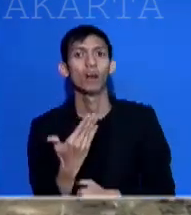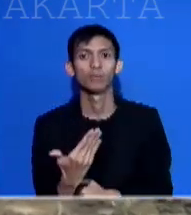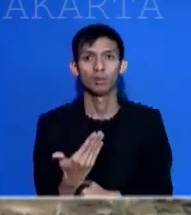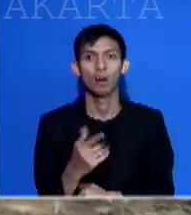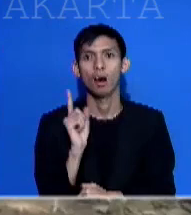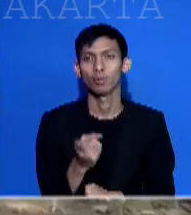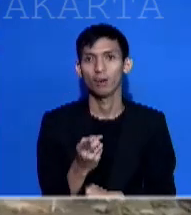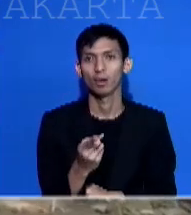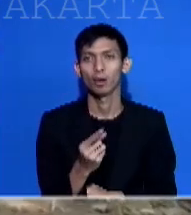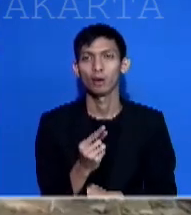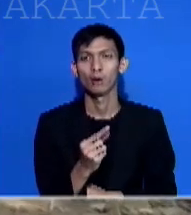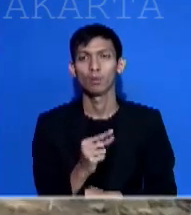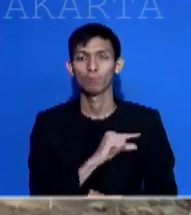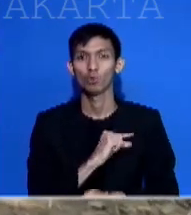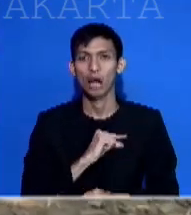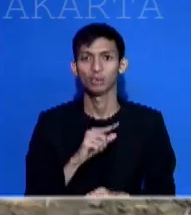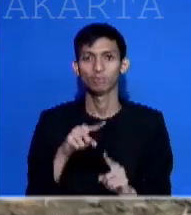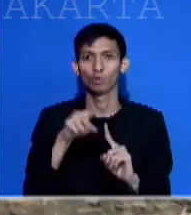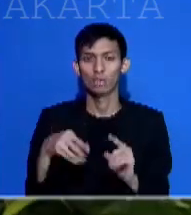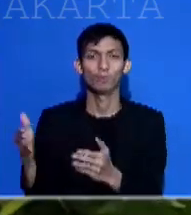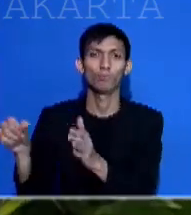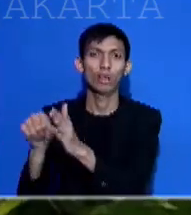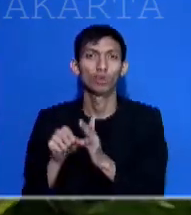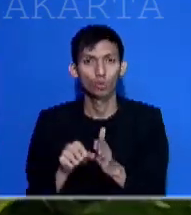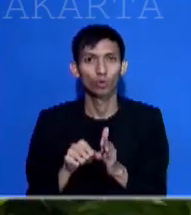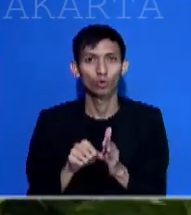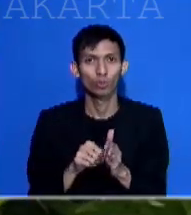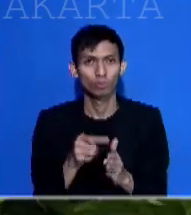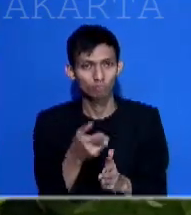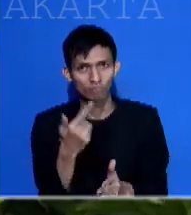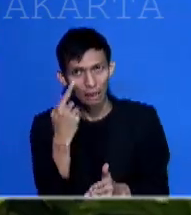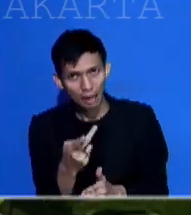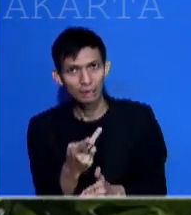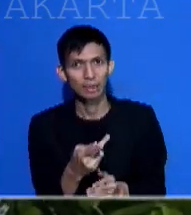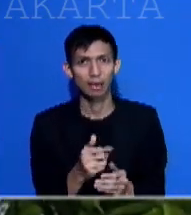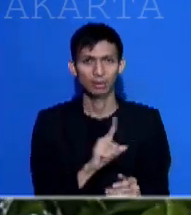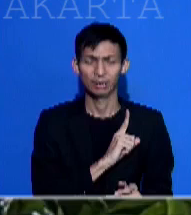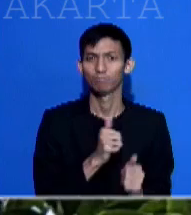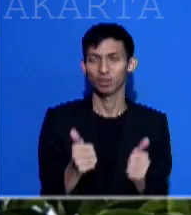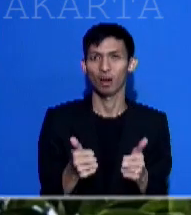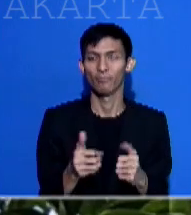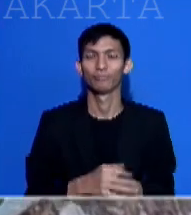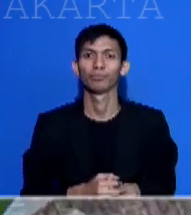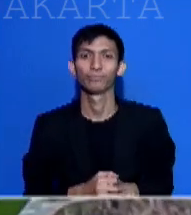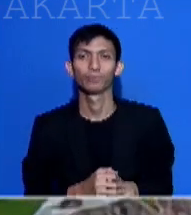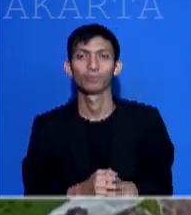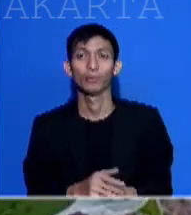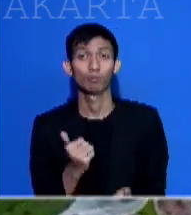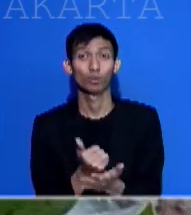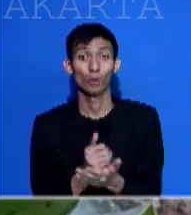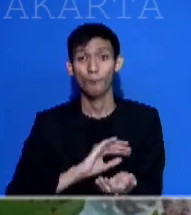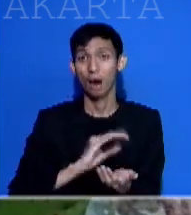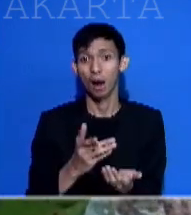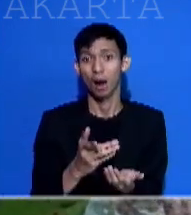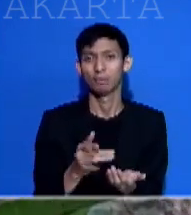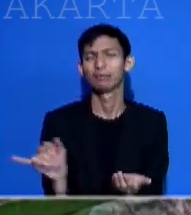kewalahan. Nek mboten cukup kita sendiri. Budidaya pelem menika sami kados dene jenis pelem sanesipun, saged ing pot